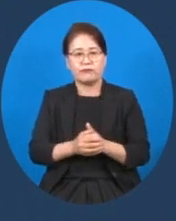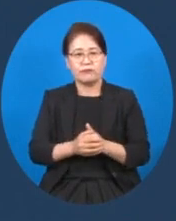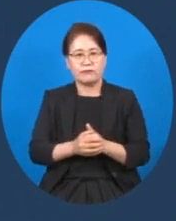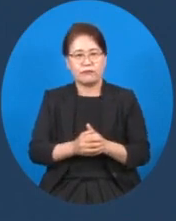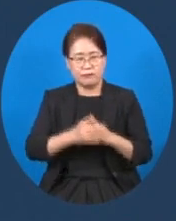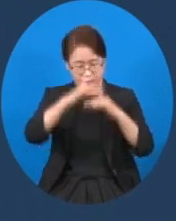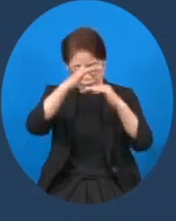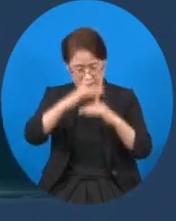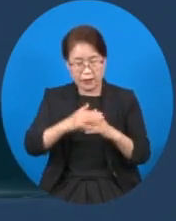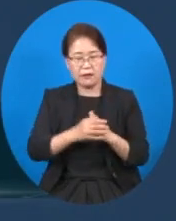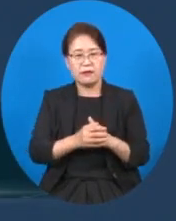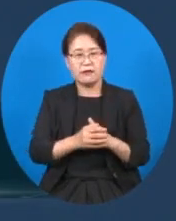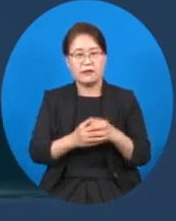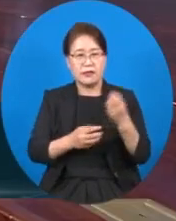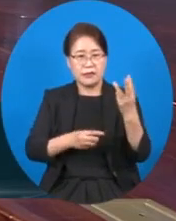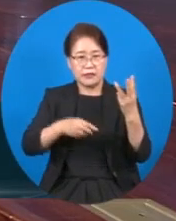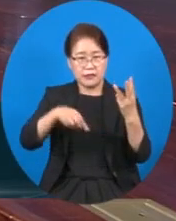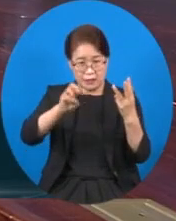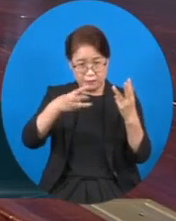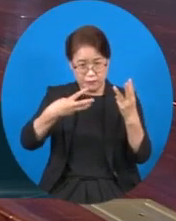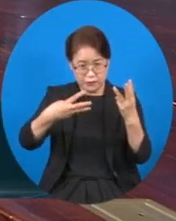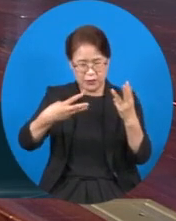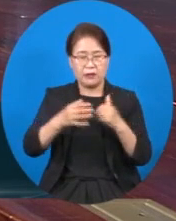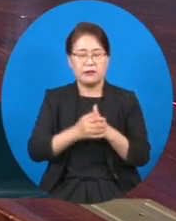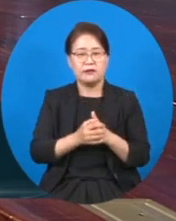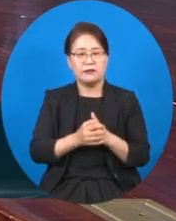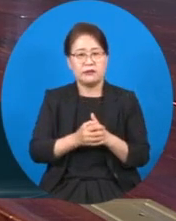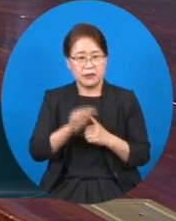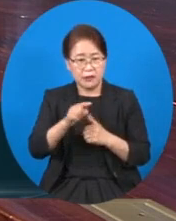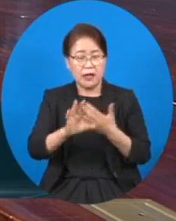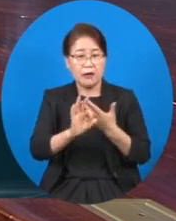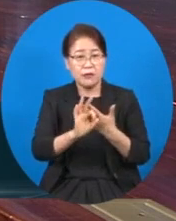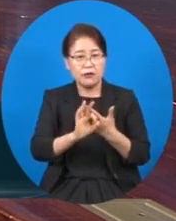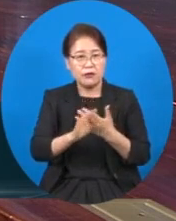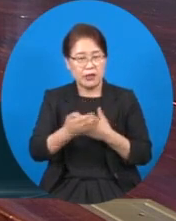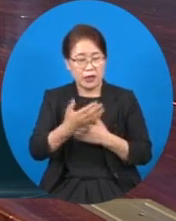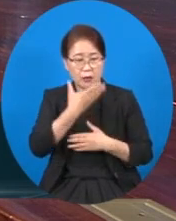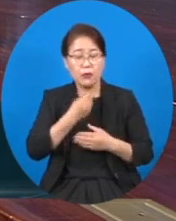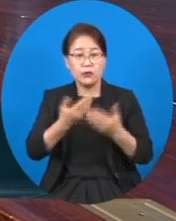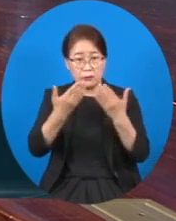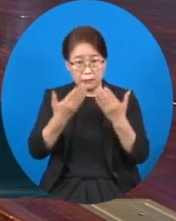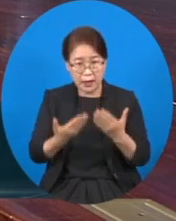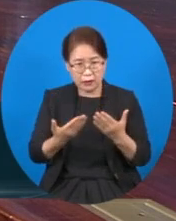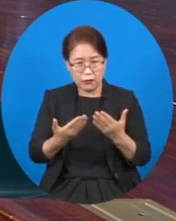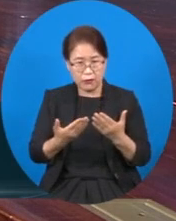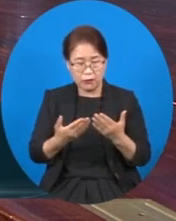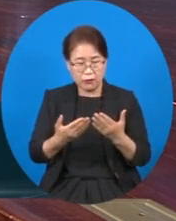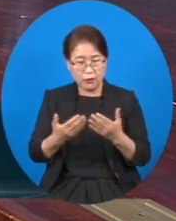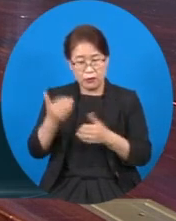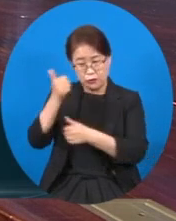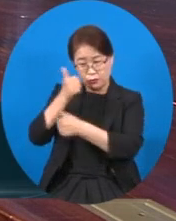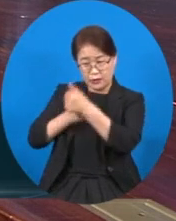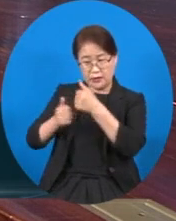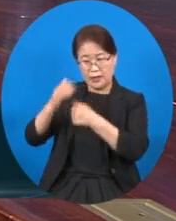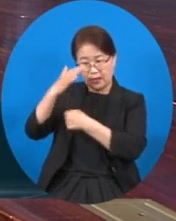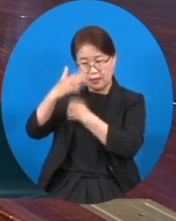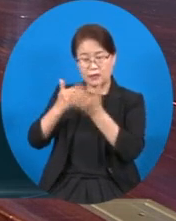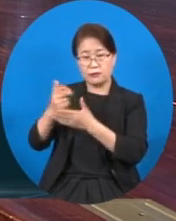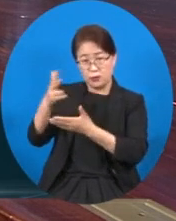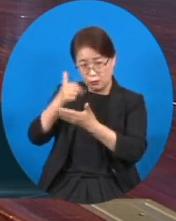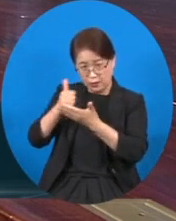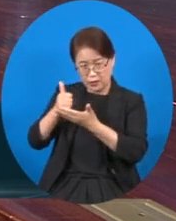3절 하반절의 말씀을 한번 읽어볼까요? 다 같이요. 그리하면 네가 복을 받고 내 조상들의 하나님